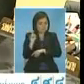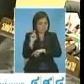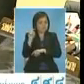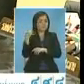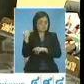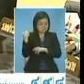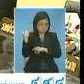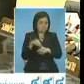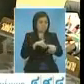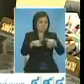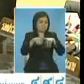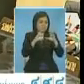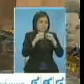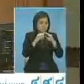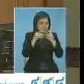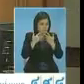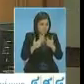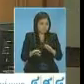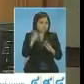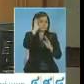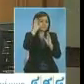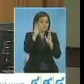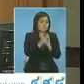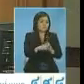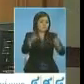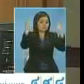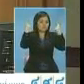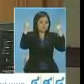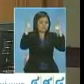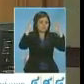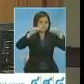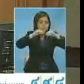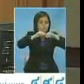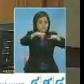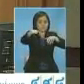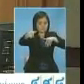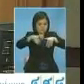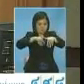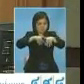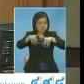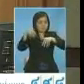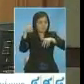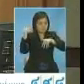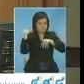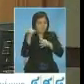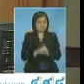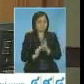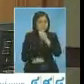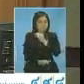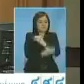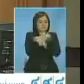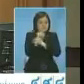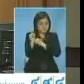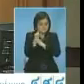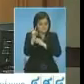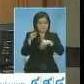ถึงล่าสุดก็ได้มีการจัดนิทรรศการเพิ่มความรู้ความเข้าใจกับสาธารณชนที่เปิดโอกาสให้สาธารณชนนั้นได้แสดง